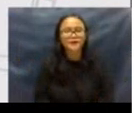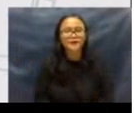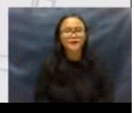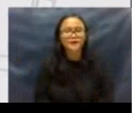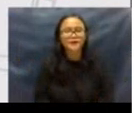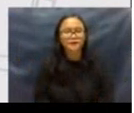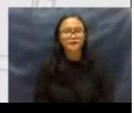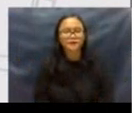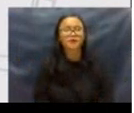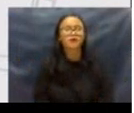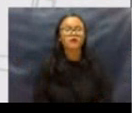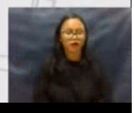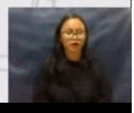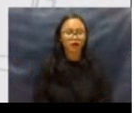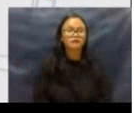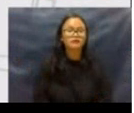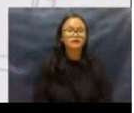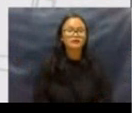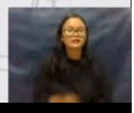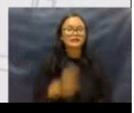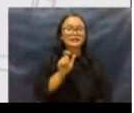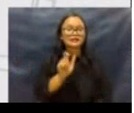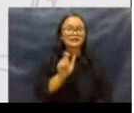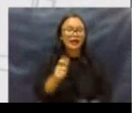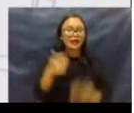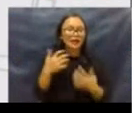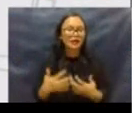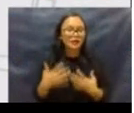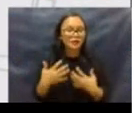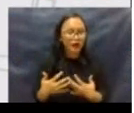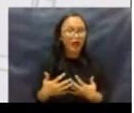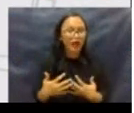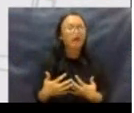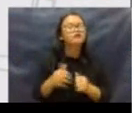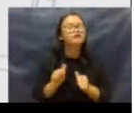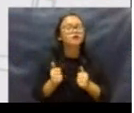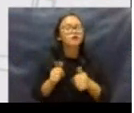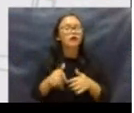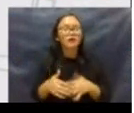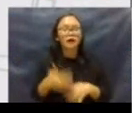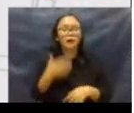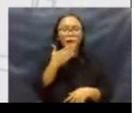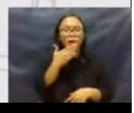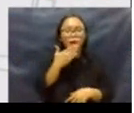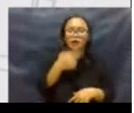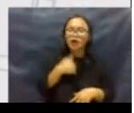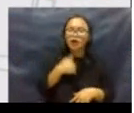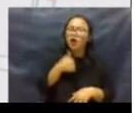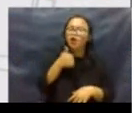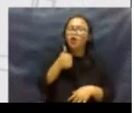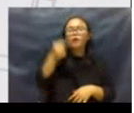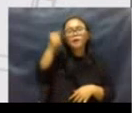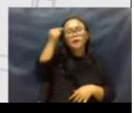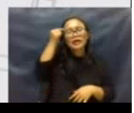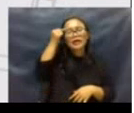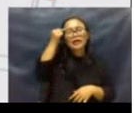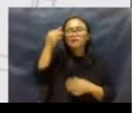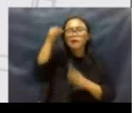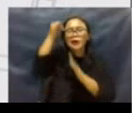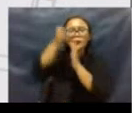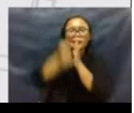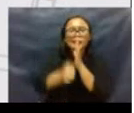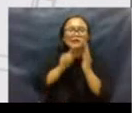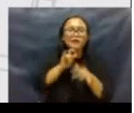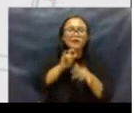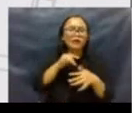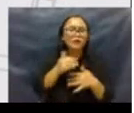bagaimana caranya kita mempertahankan atau mengembangkan, membiasakan proses berpikir kritis? Bapak dan Ibu cukup